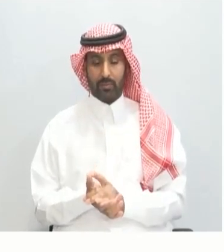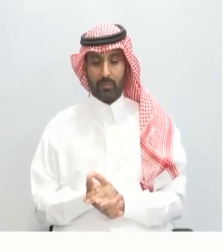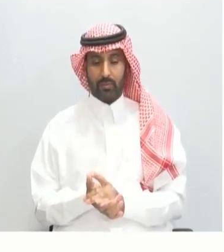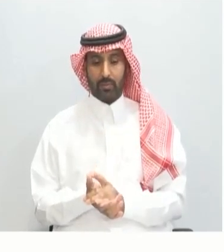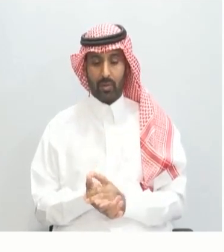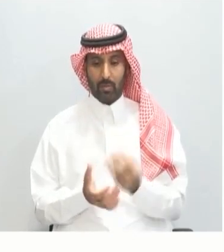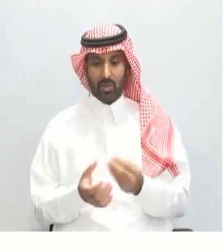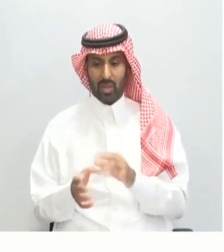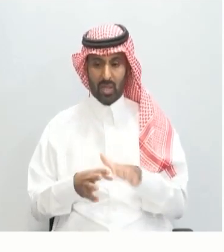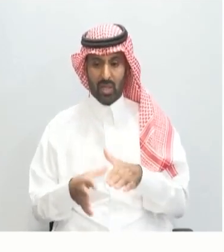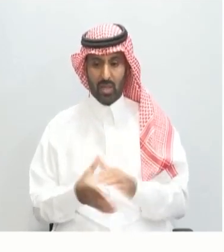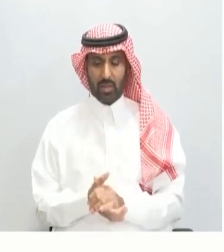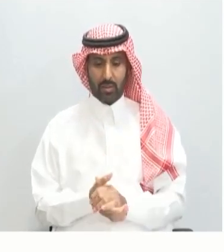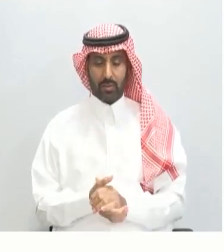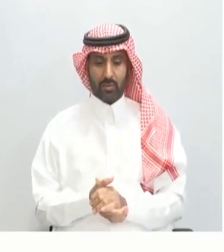البطيئه